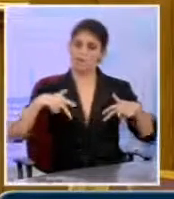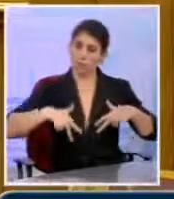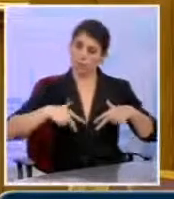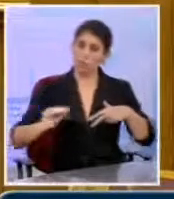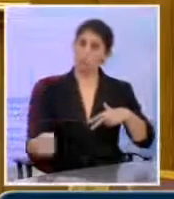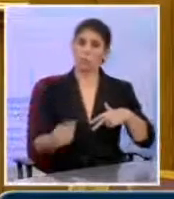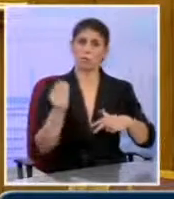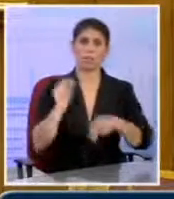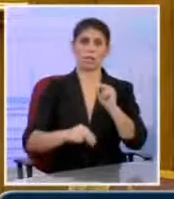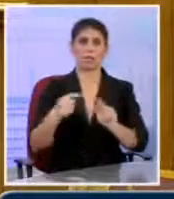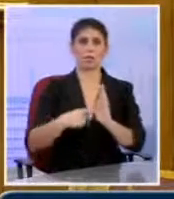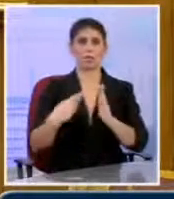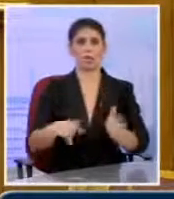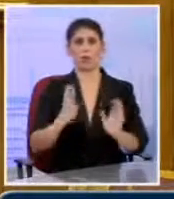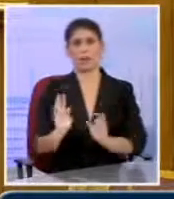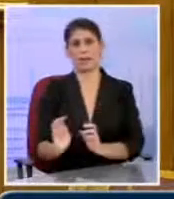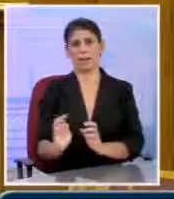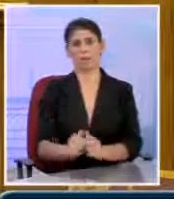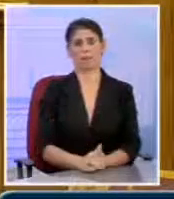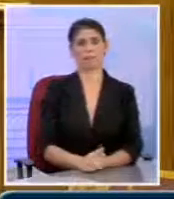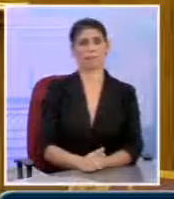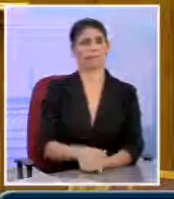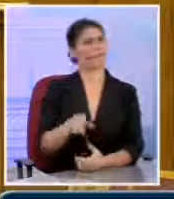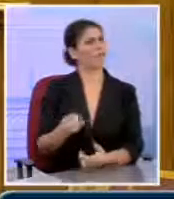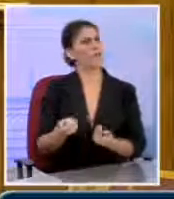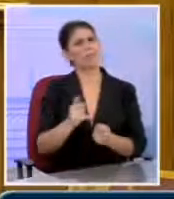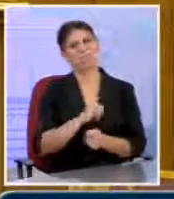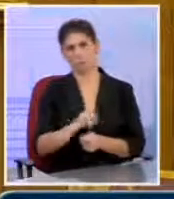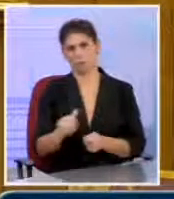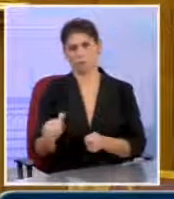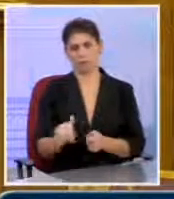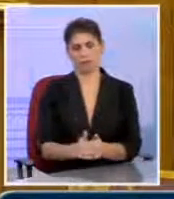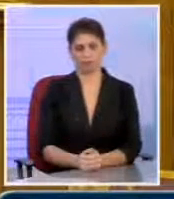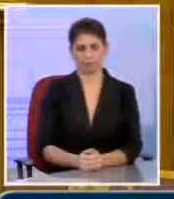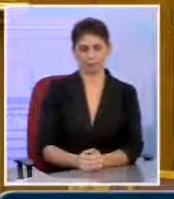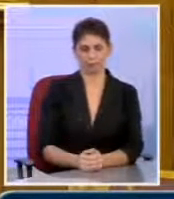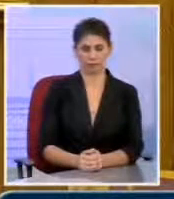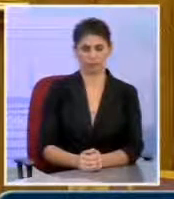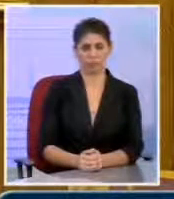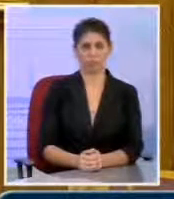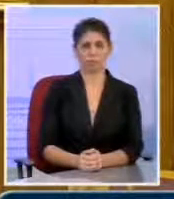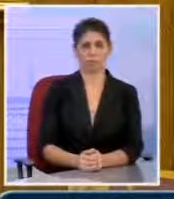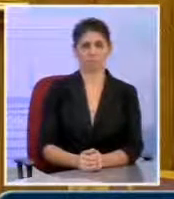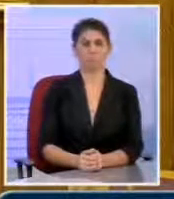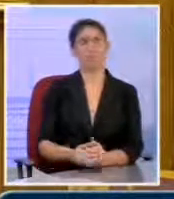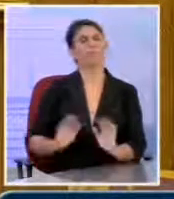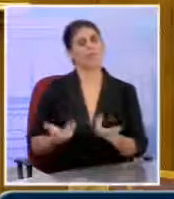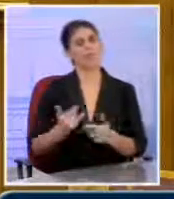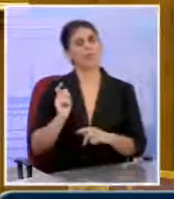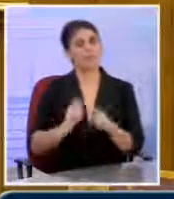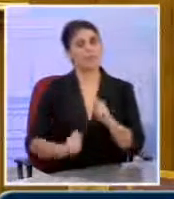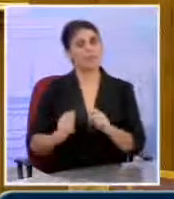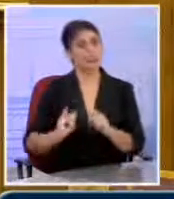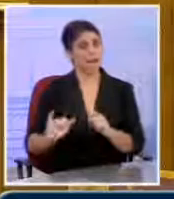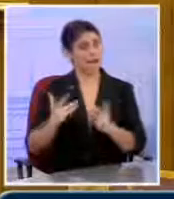από τις εκλογές του 90. Κάτι το οποίο δεν έγινε ποτέ. Εν τω μεταξύ, δημιουργείται αργά αλλά σταθερά